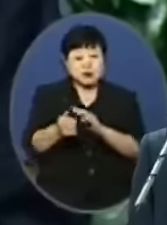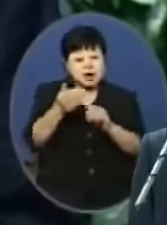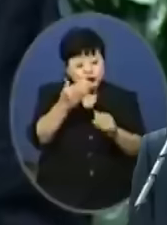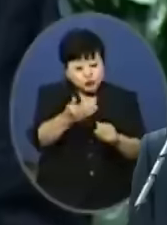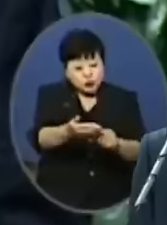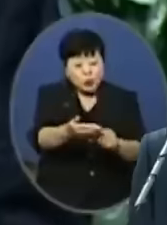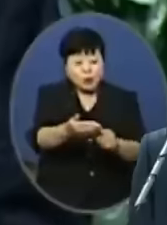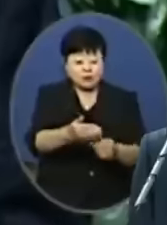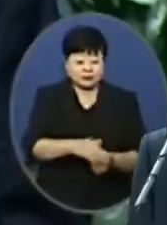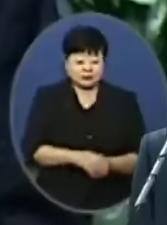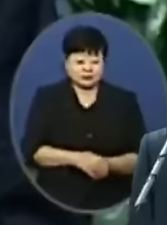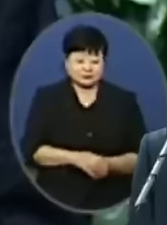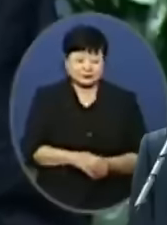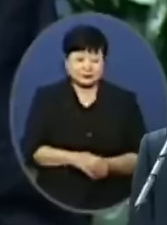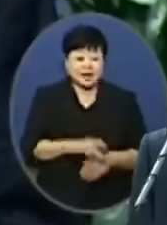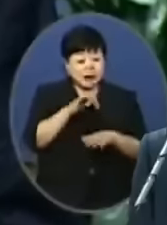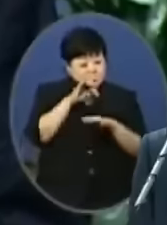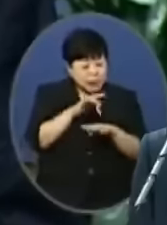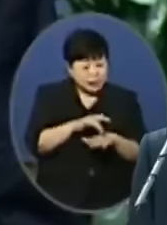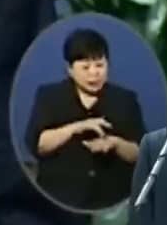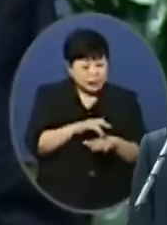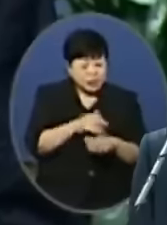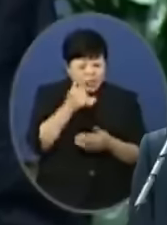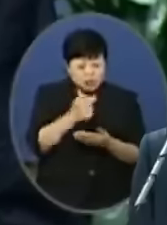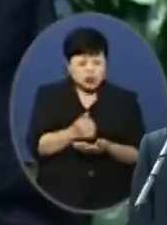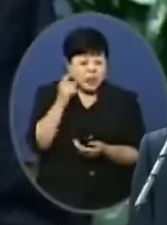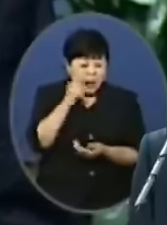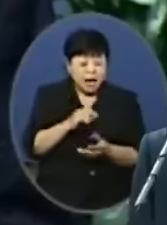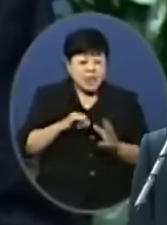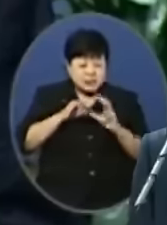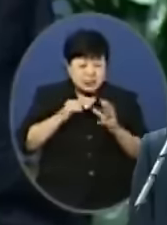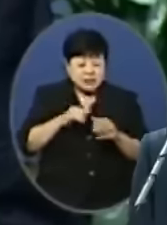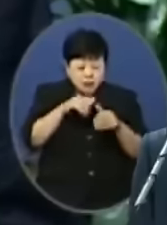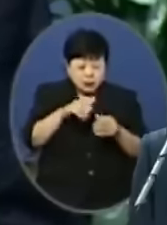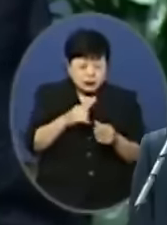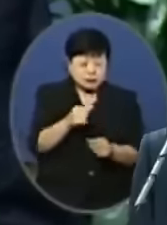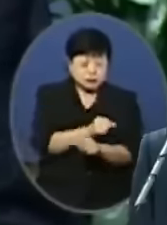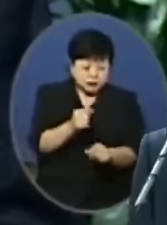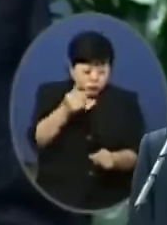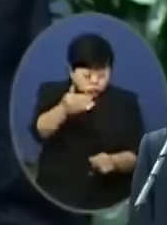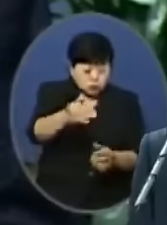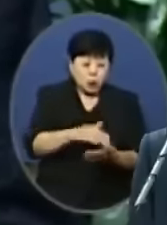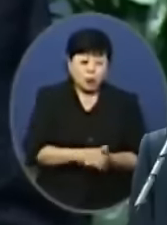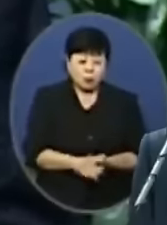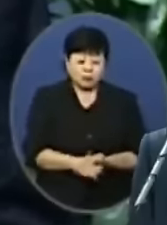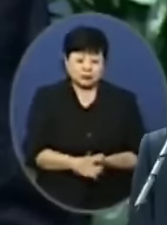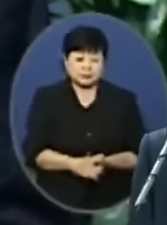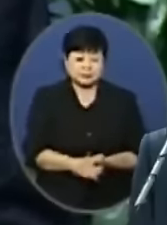주시고 마귀와 죄악과 세상의 포로된 자를 자유케 해주시고